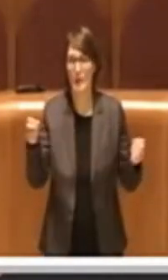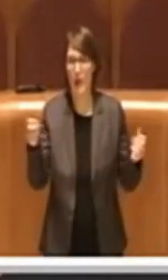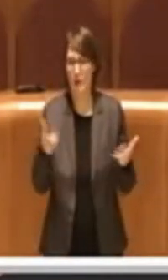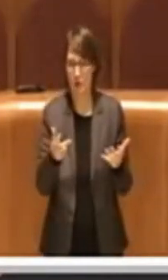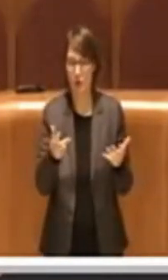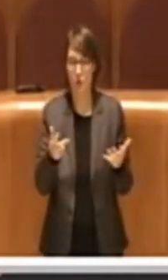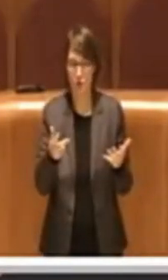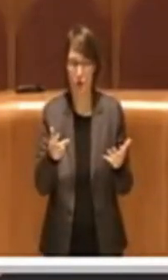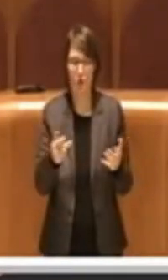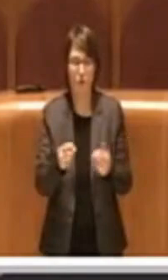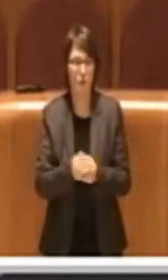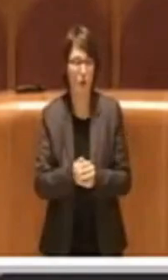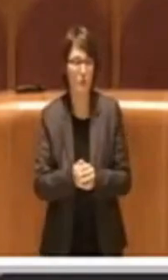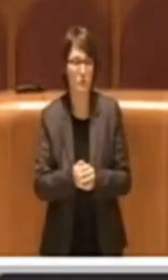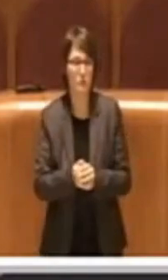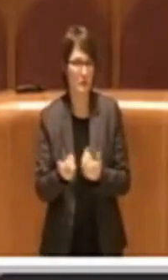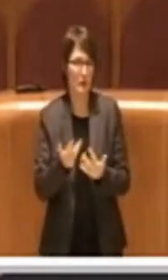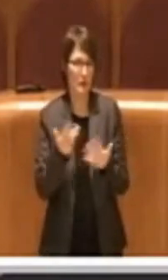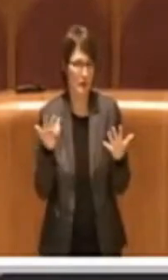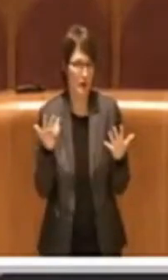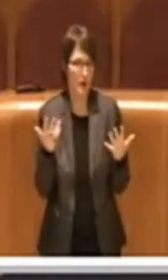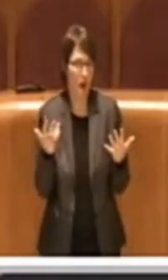immediatamente